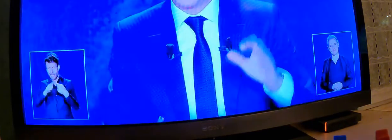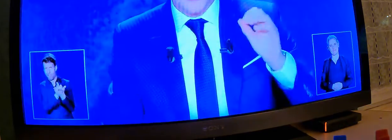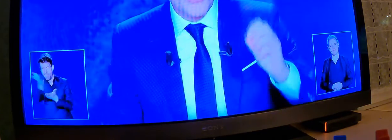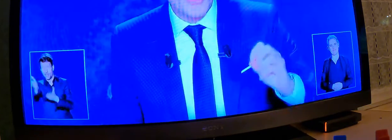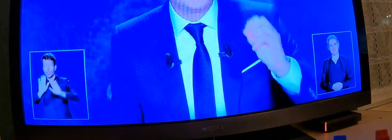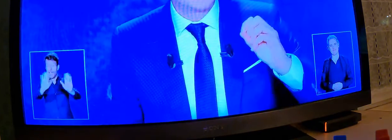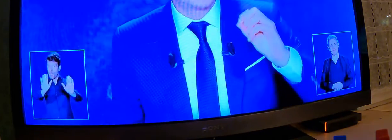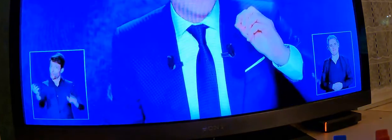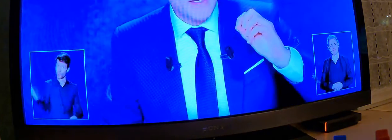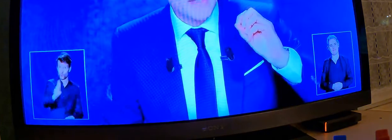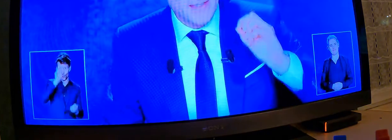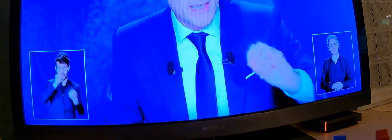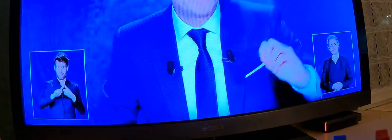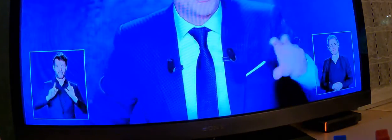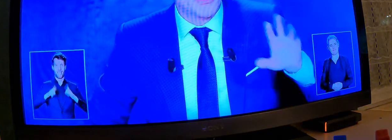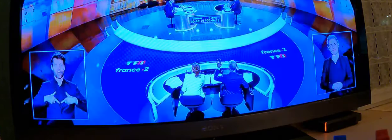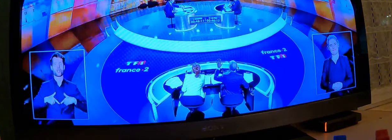Alors, revenons à l'école.